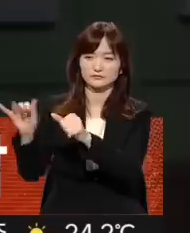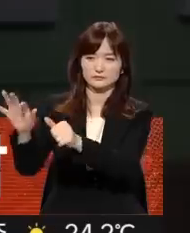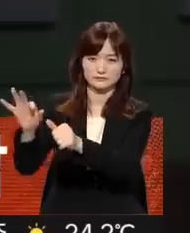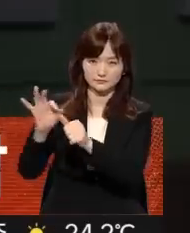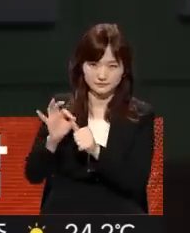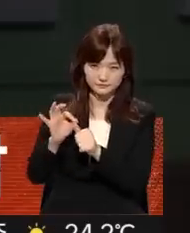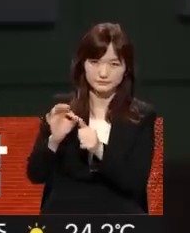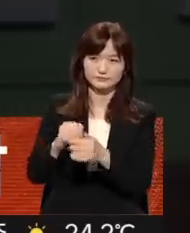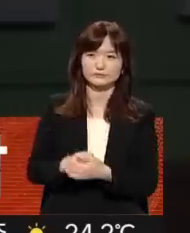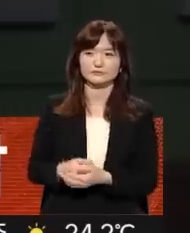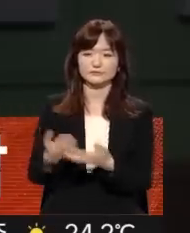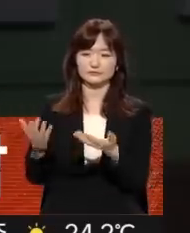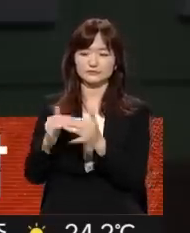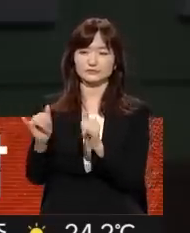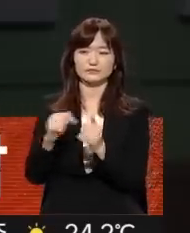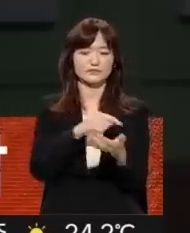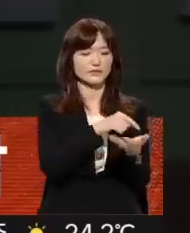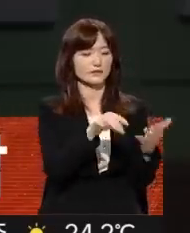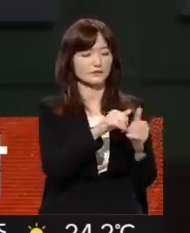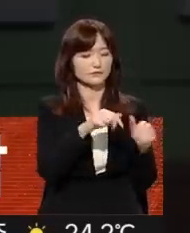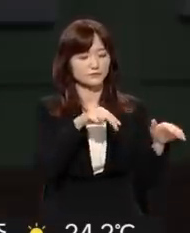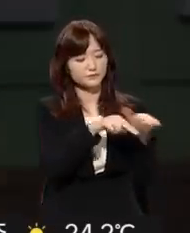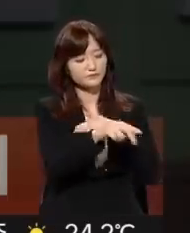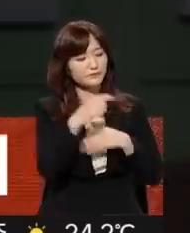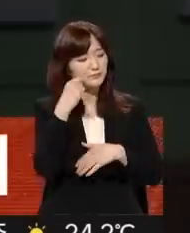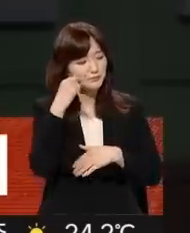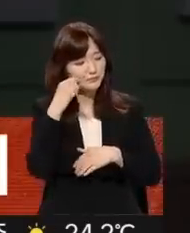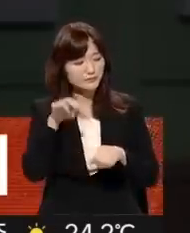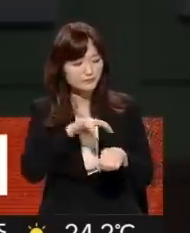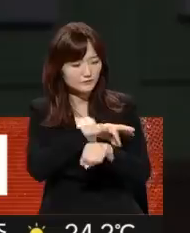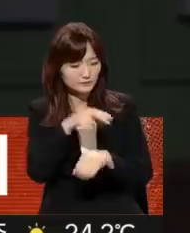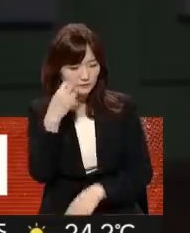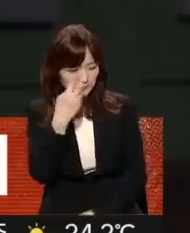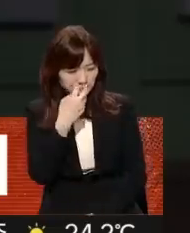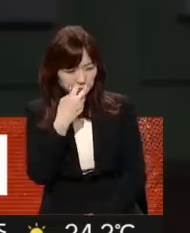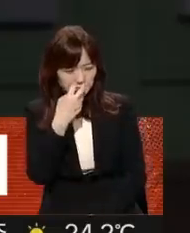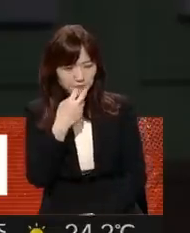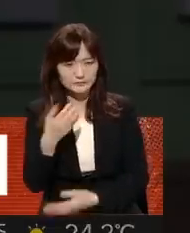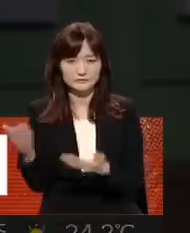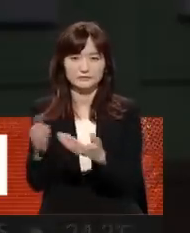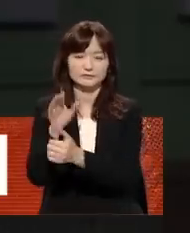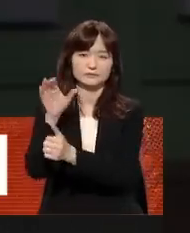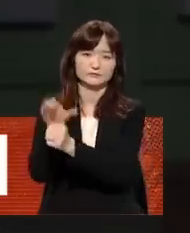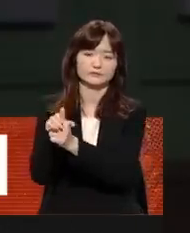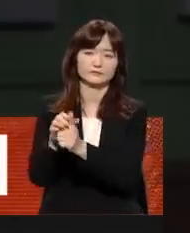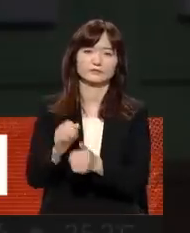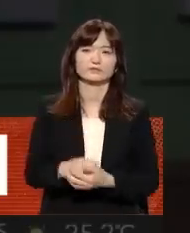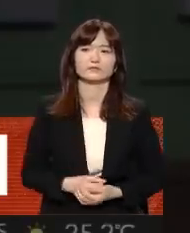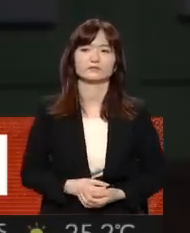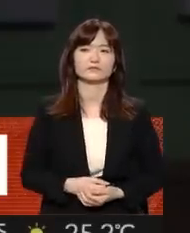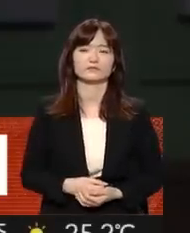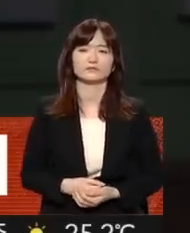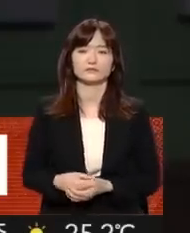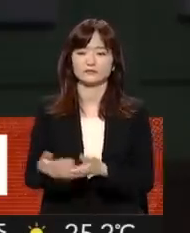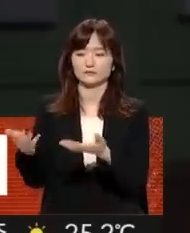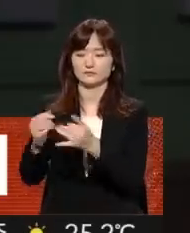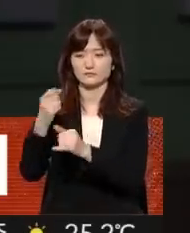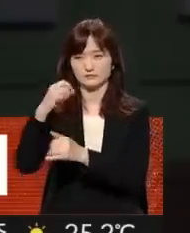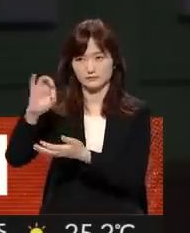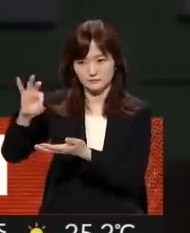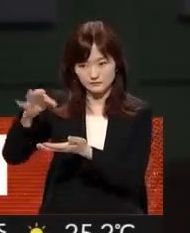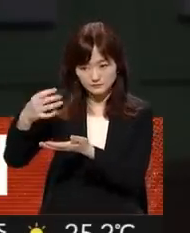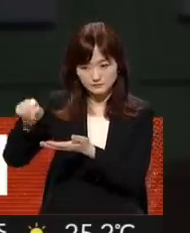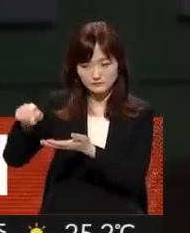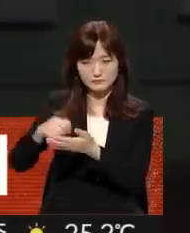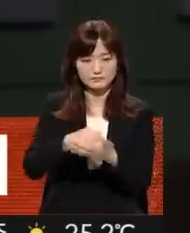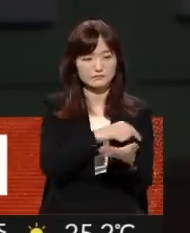고용을 해서 이 직원들을 피해자가 못 도망가게 24시간 감시하는 그런 업무를 맡겼습니다. 그리고 이 직원들의 월급도요,